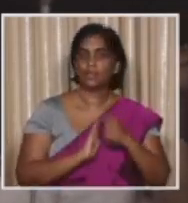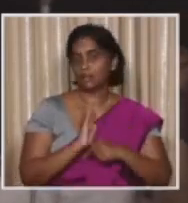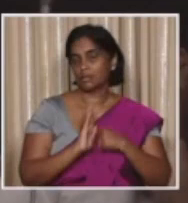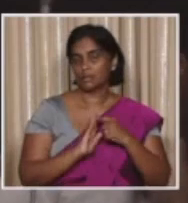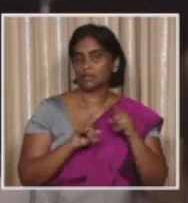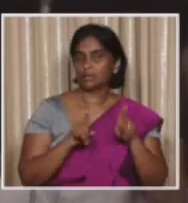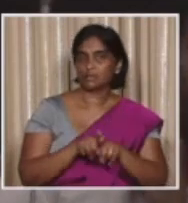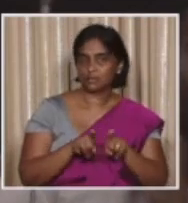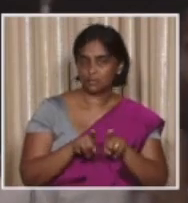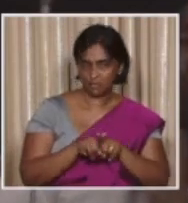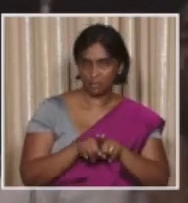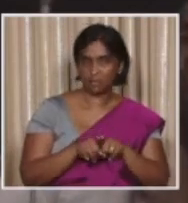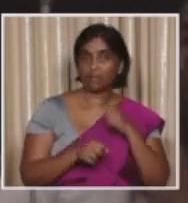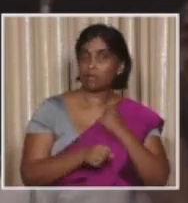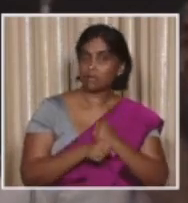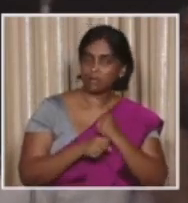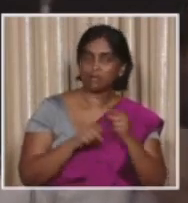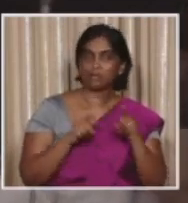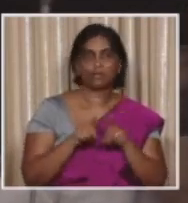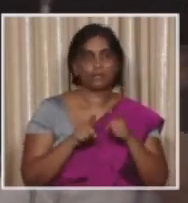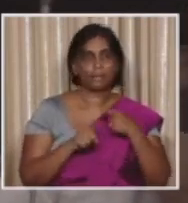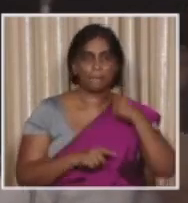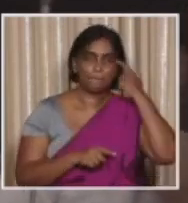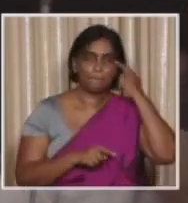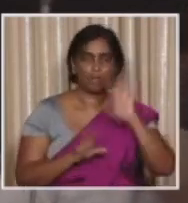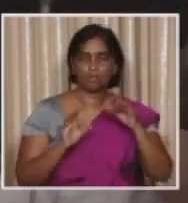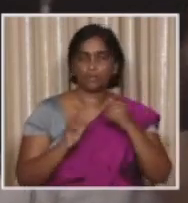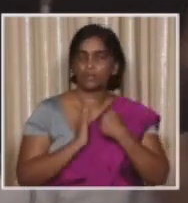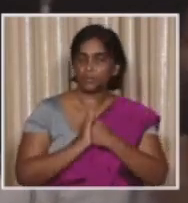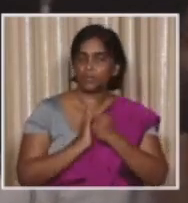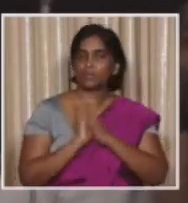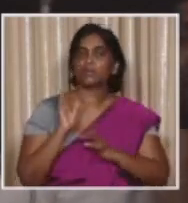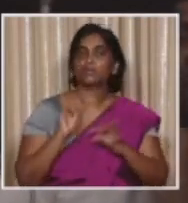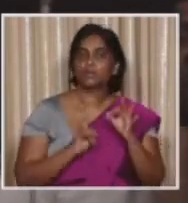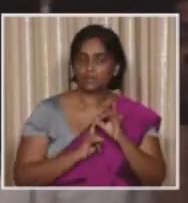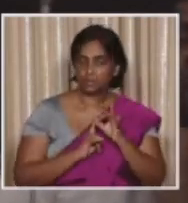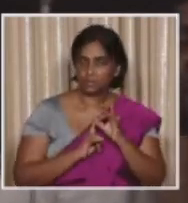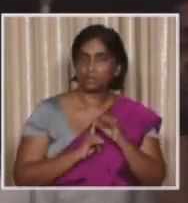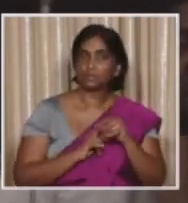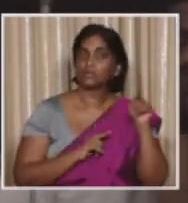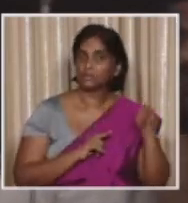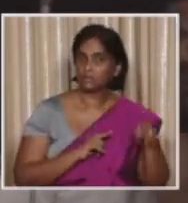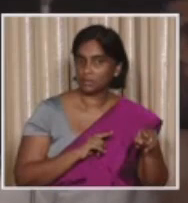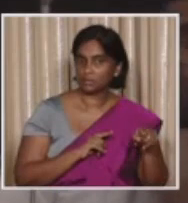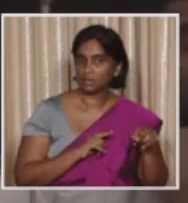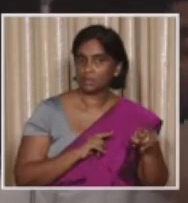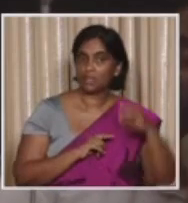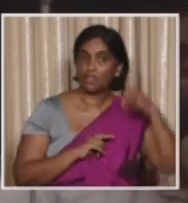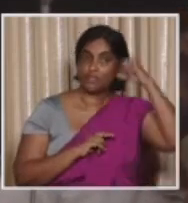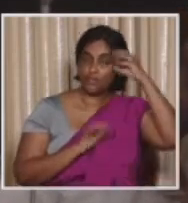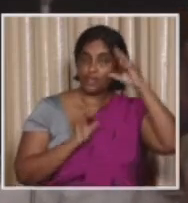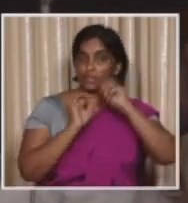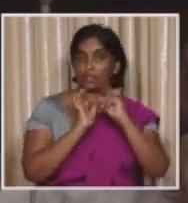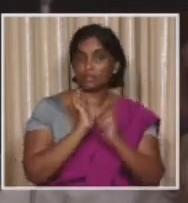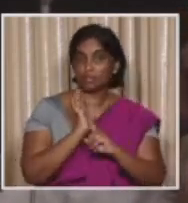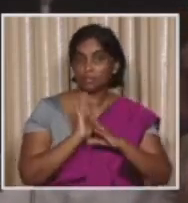හැටියට, රජයක් හැටියට බලාපොරොත්තු වෙන්නේ නැහැ ගරු මුලස්සනේ මන්ත්‍රීතුමනි, මේ විදුලි බිල වැඩි කිරීම කියන එක වැඩි